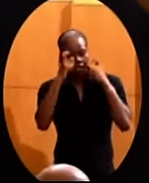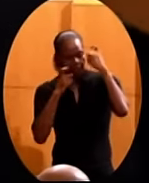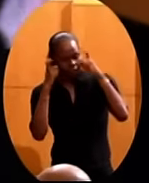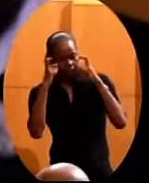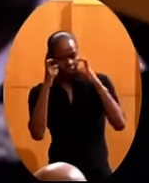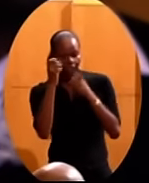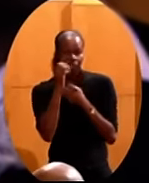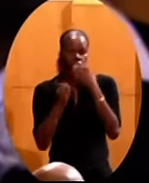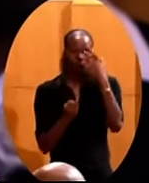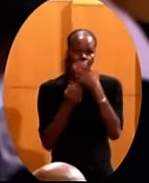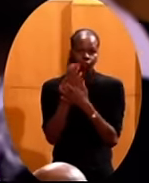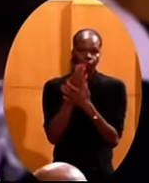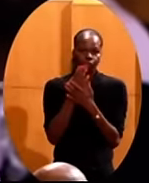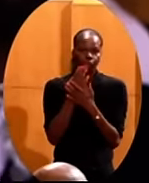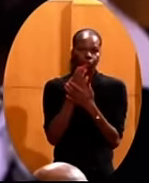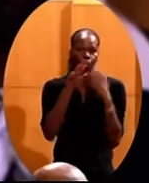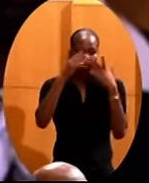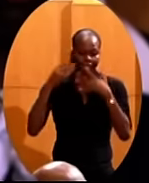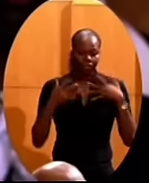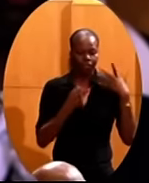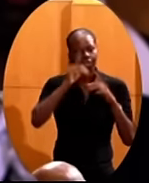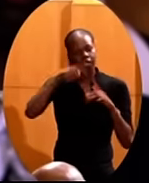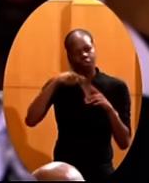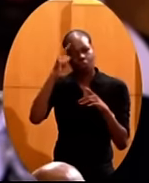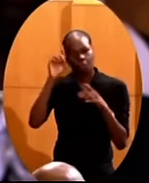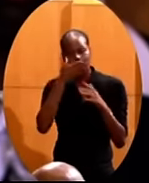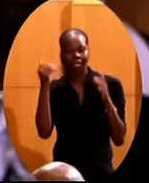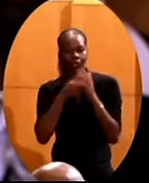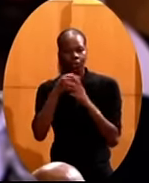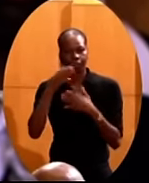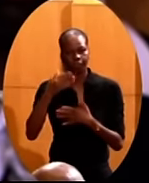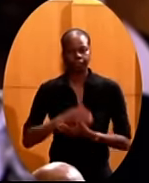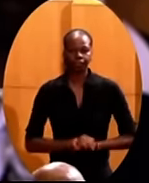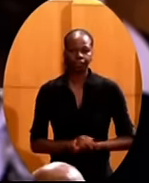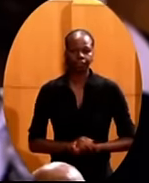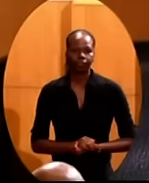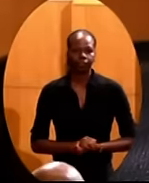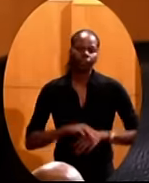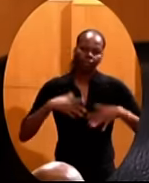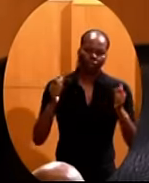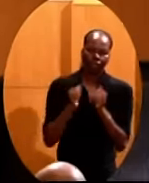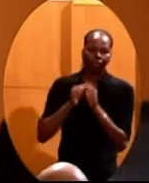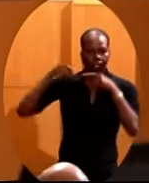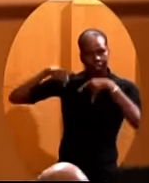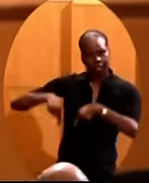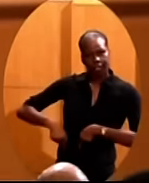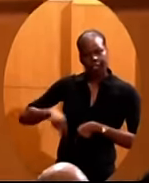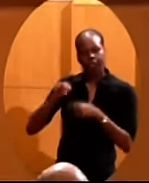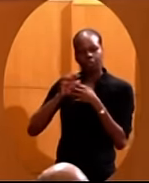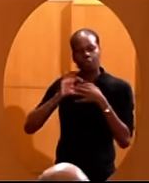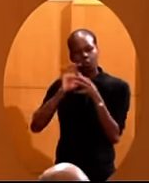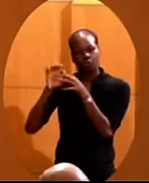cadre qui devrait être le meilleur véhicule nous négocierons avec l'État et l'Union européenne